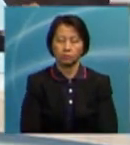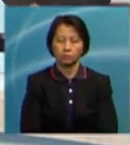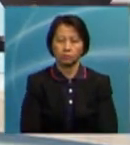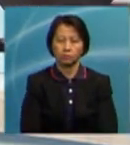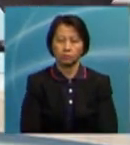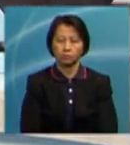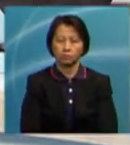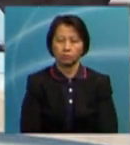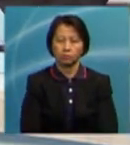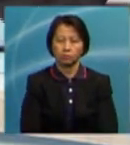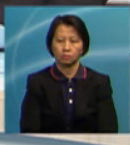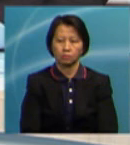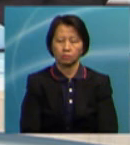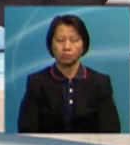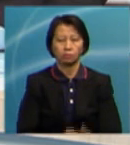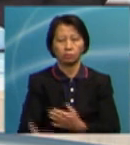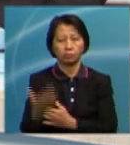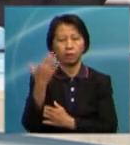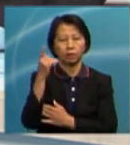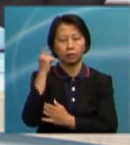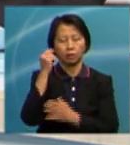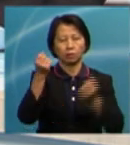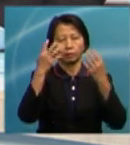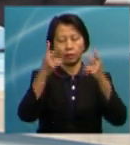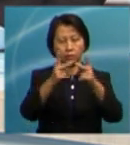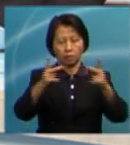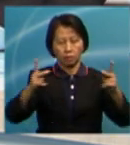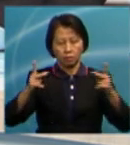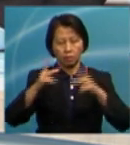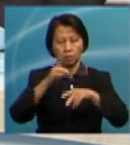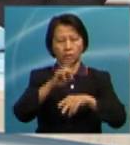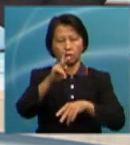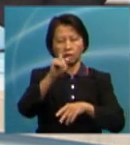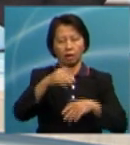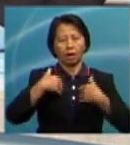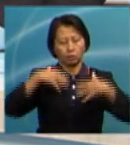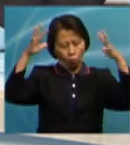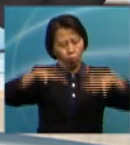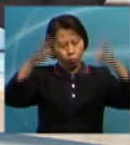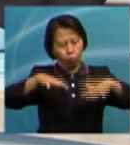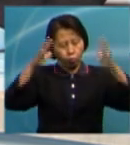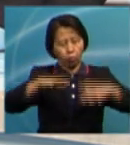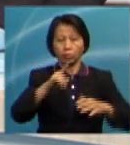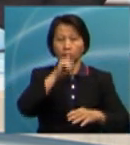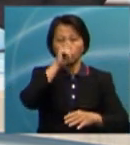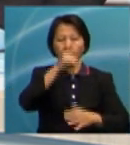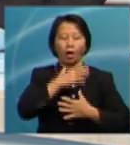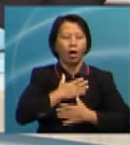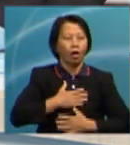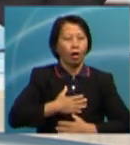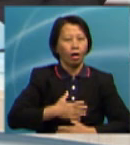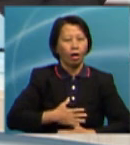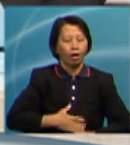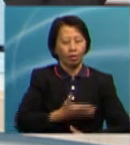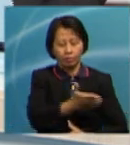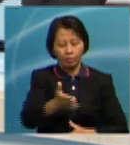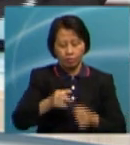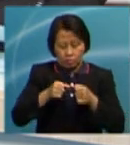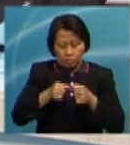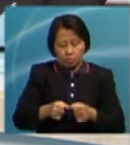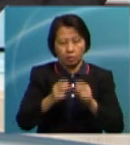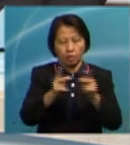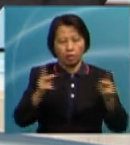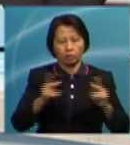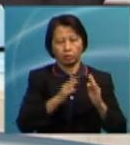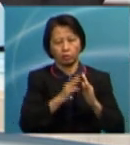Masih bersama berita nasional pagi tadi banyak kawasan di lembah Klang menerima hujan lebat Yang pastinya melegakan mereka yang tinggal di